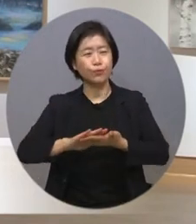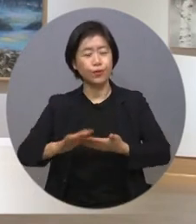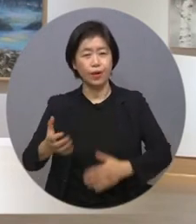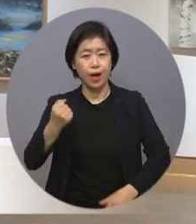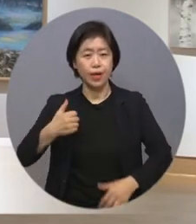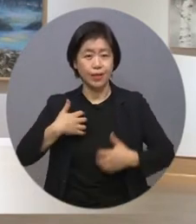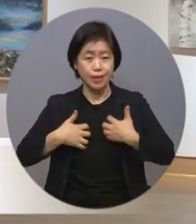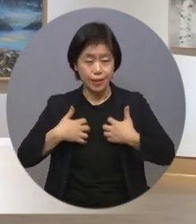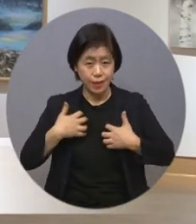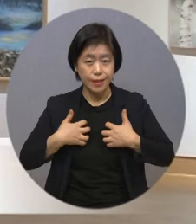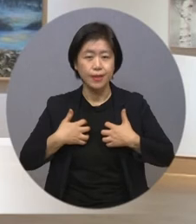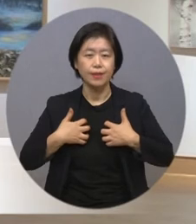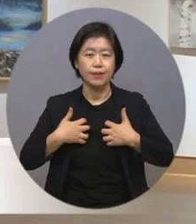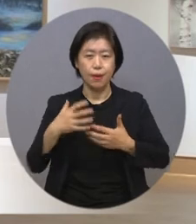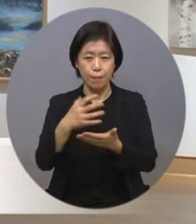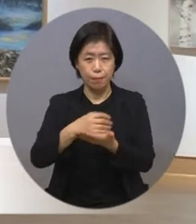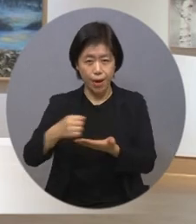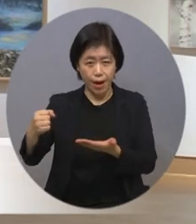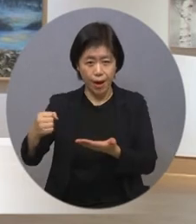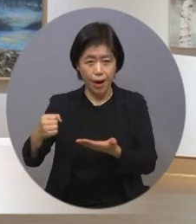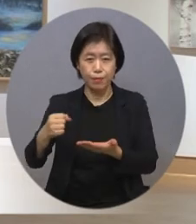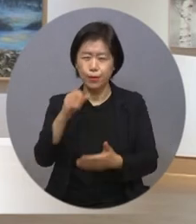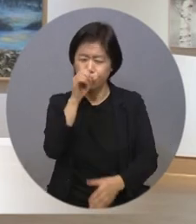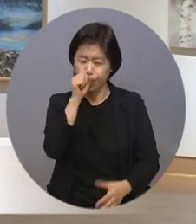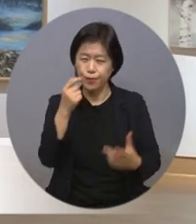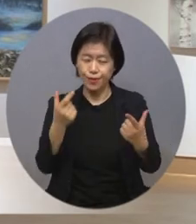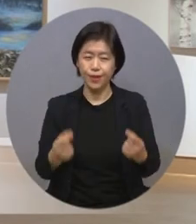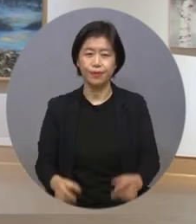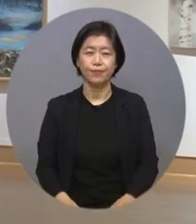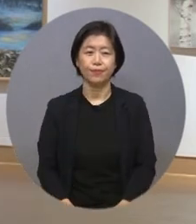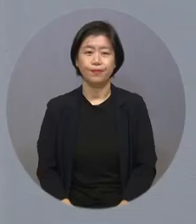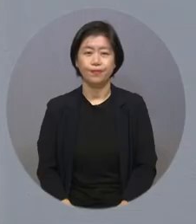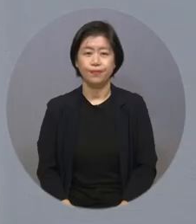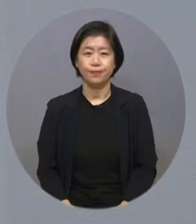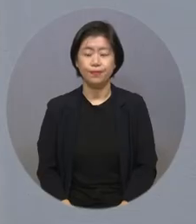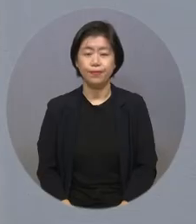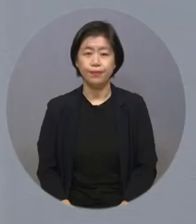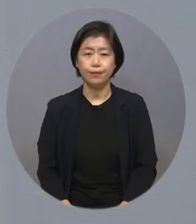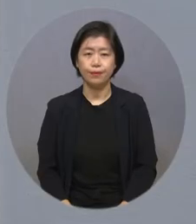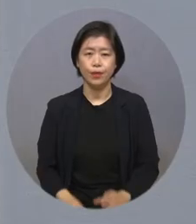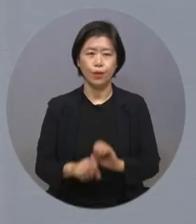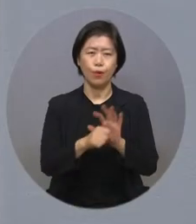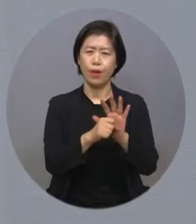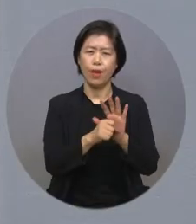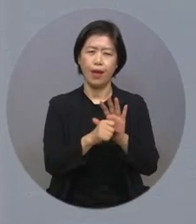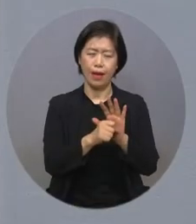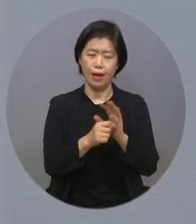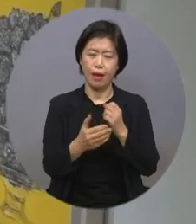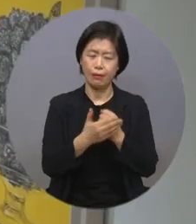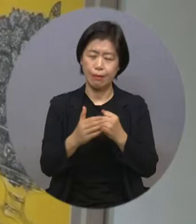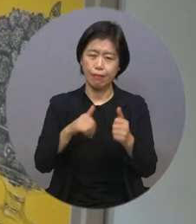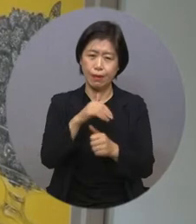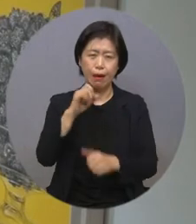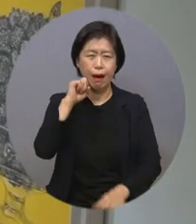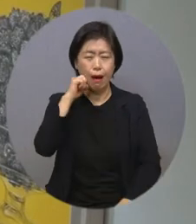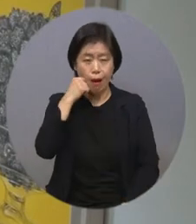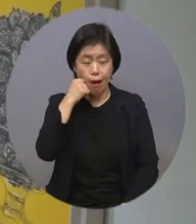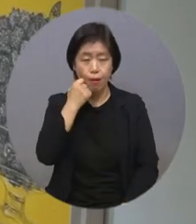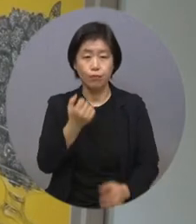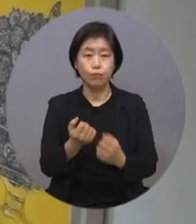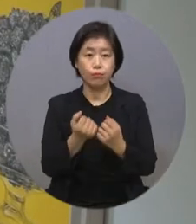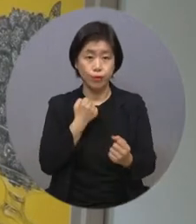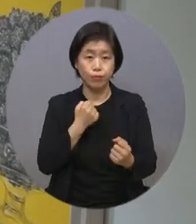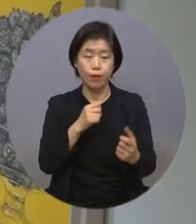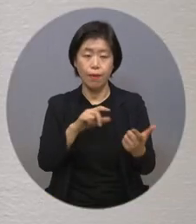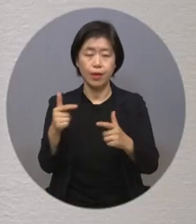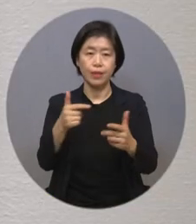기쁨을 선물할 수 있는 그런 귀한 초대된 줄 믿습니다. 코로나19의 어려운 시간 속에서 탄생한 다양한